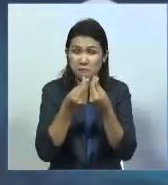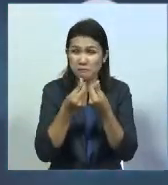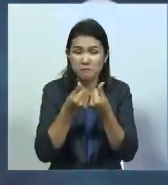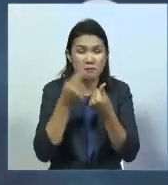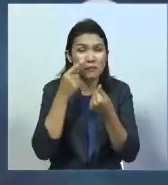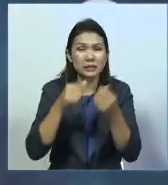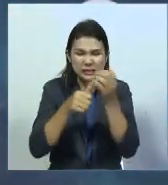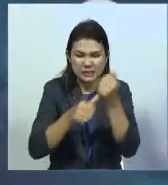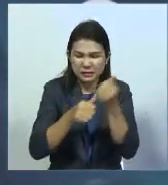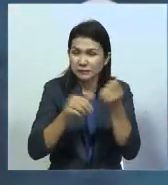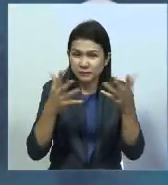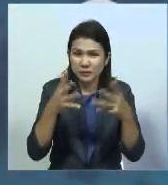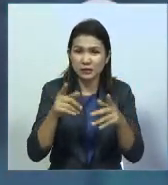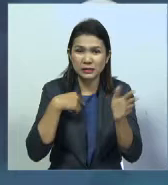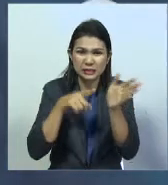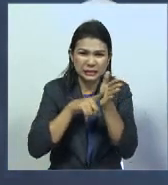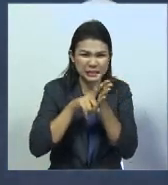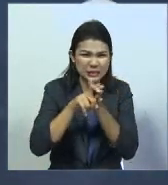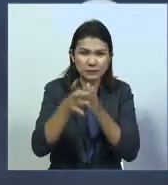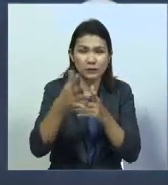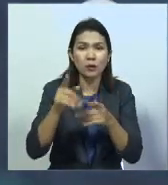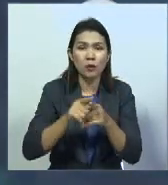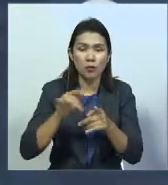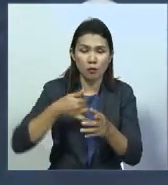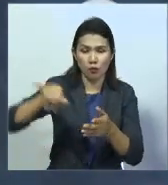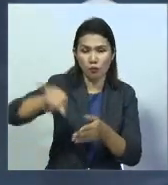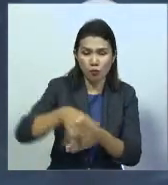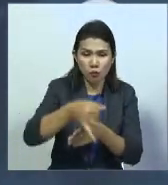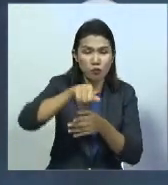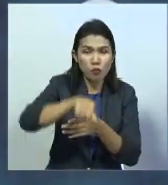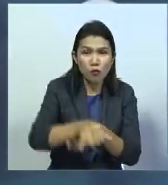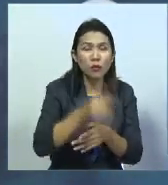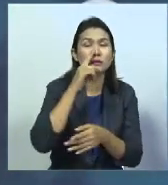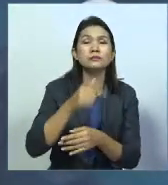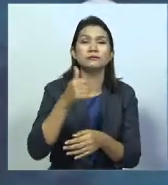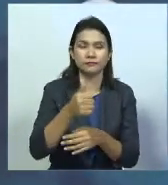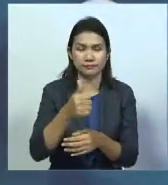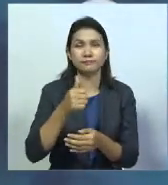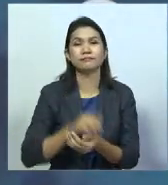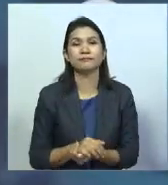นอยู่ในอุจจาระและก็ไม่มีพยาธิว่ายน้ำและดำน้ำได้ดีขึ้นด้วยค่ะ